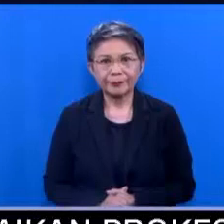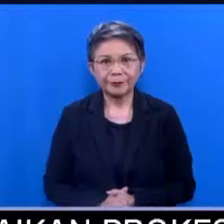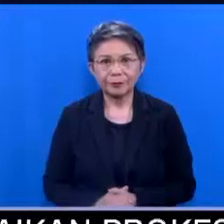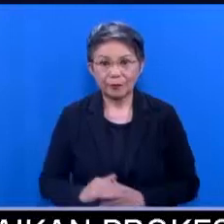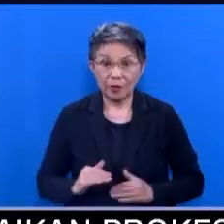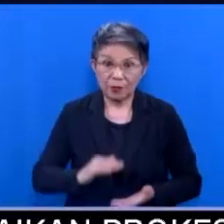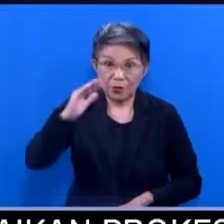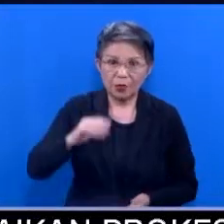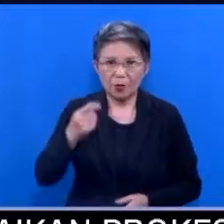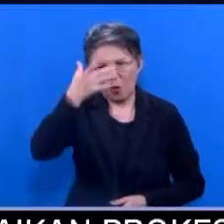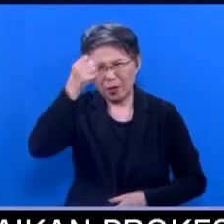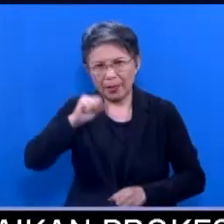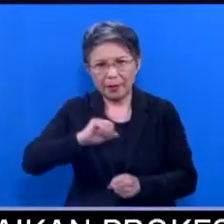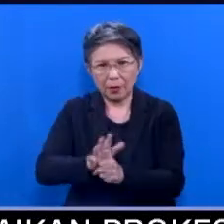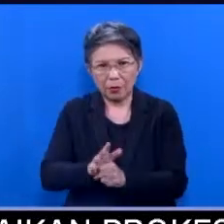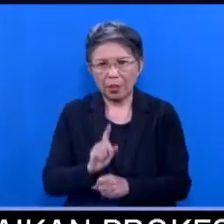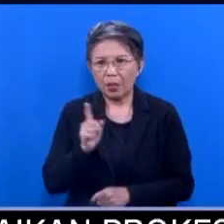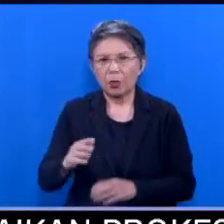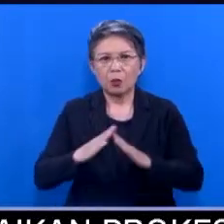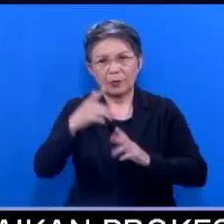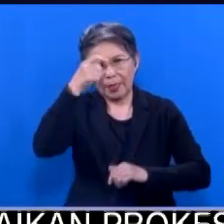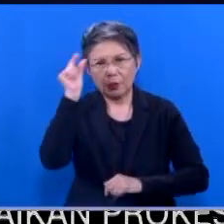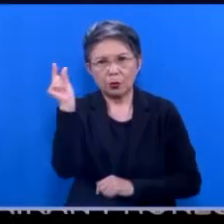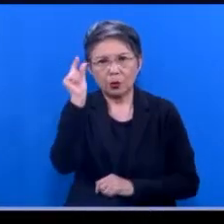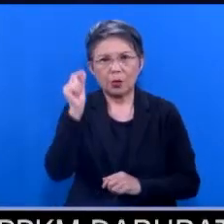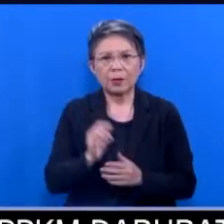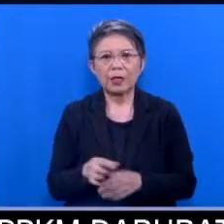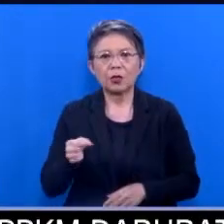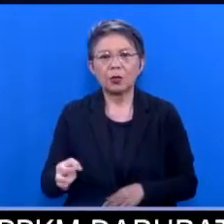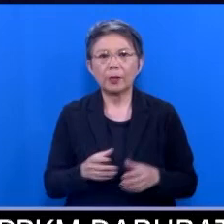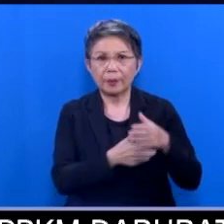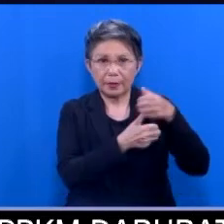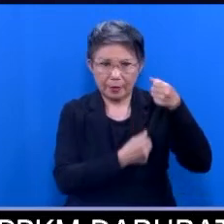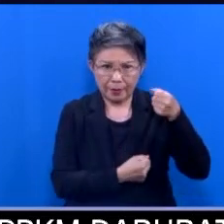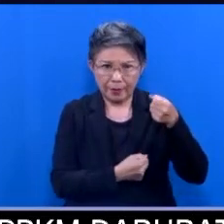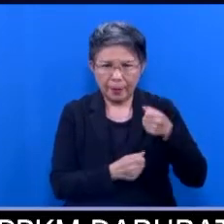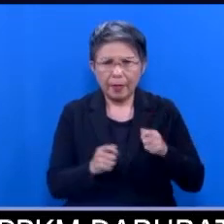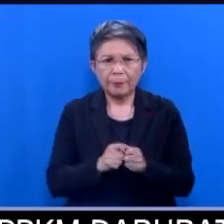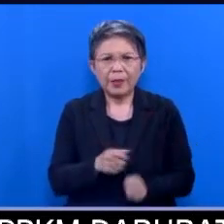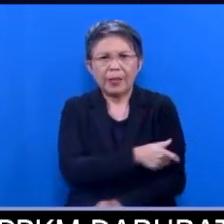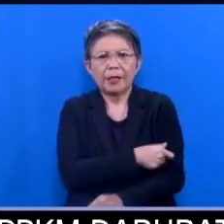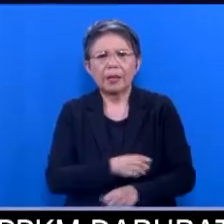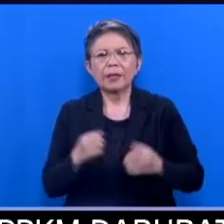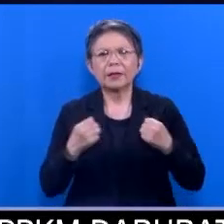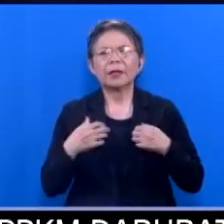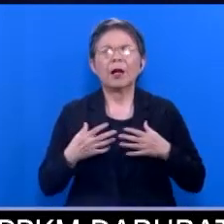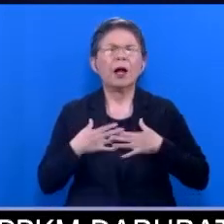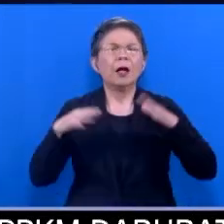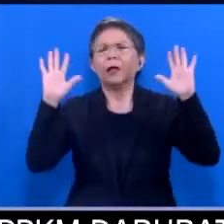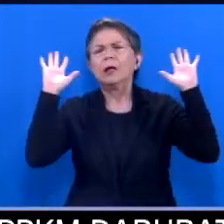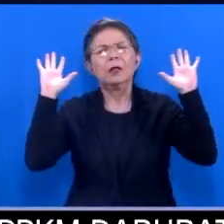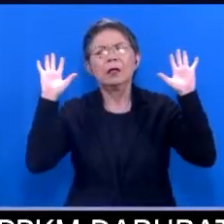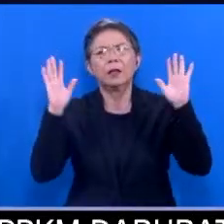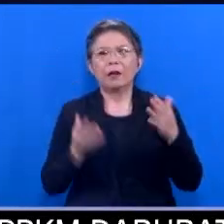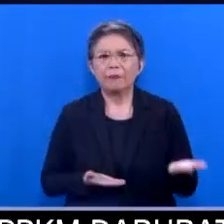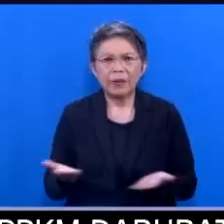Peningkatan jumlah pasien COVID-19 yang dirujuk ke RSUD Dr. Soekarjo, Kota Tasikmalaya, membuat tenaga kesehatan kewalahan karena kekurangan